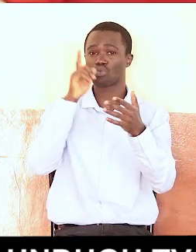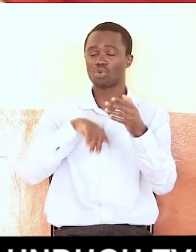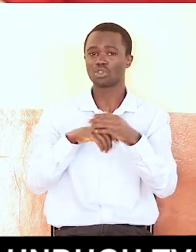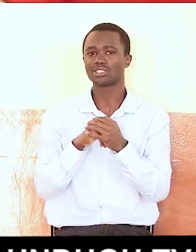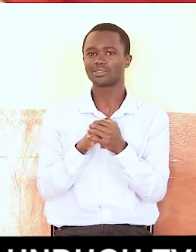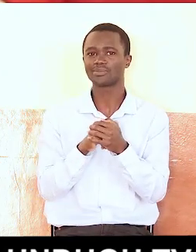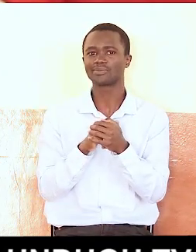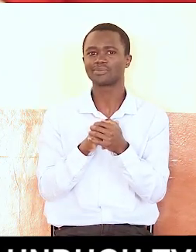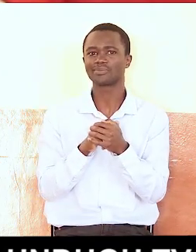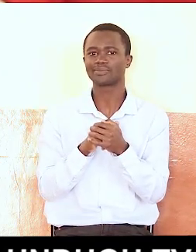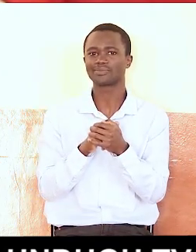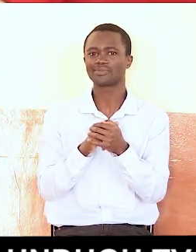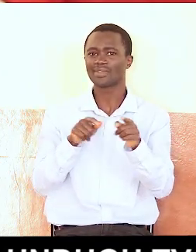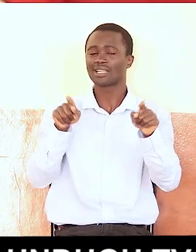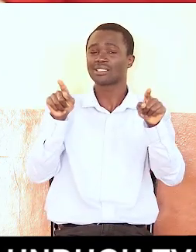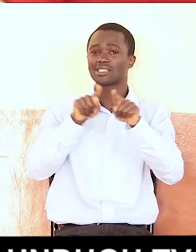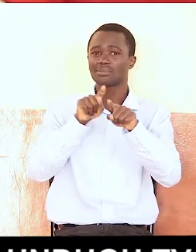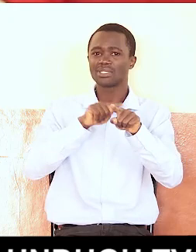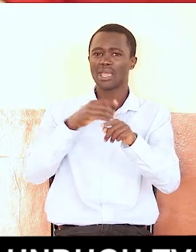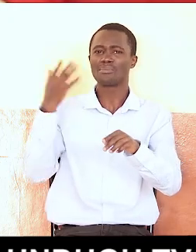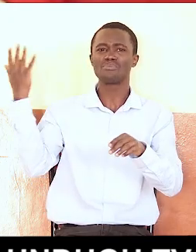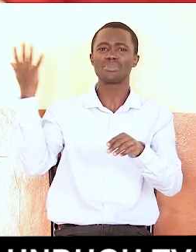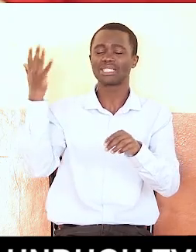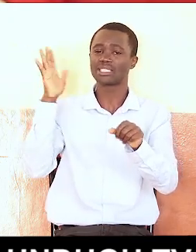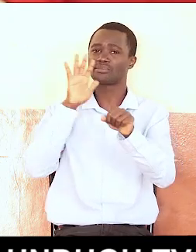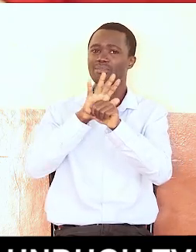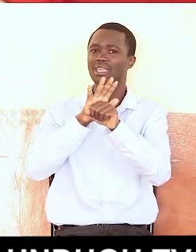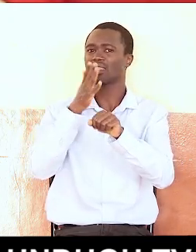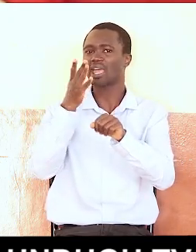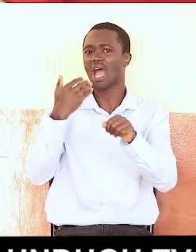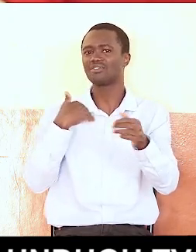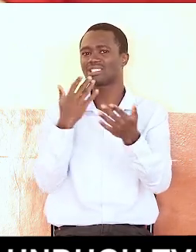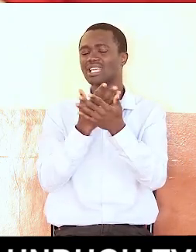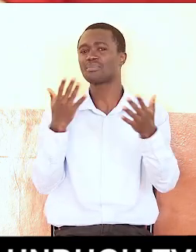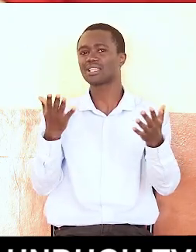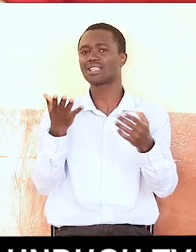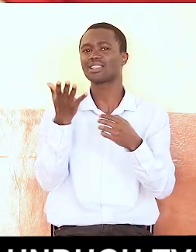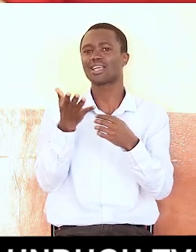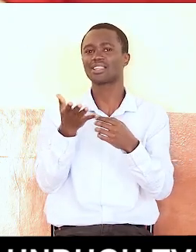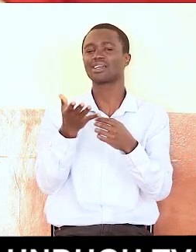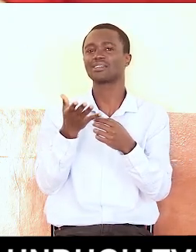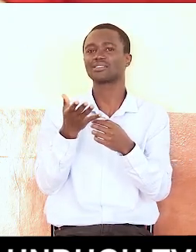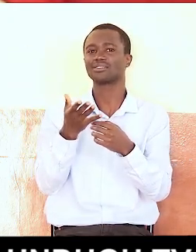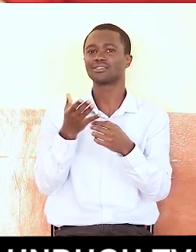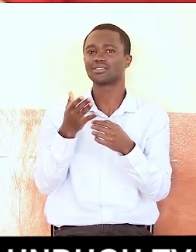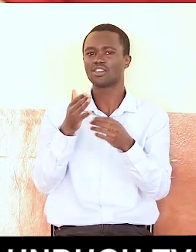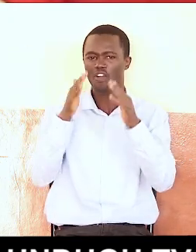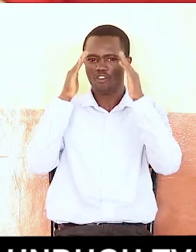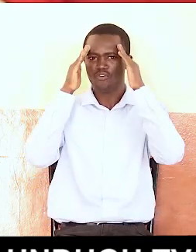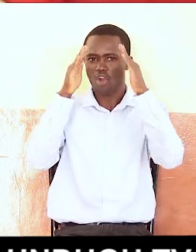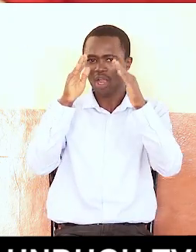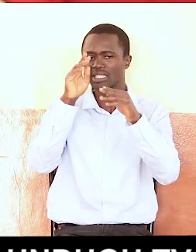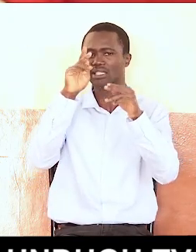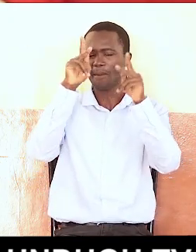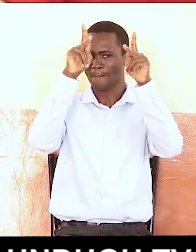ni kwamba hata mahubiri yakiwa mengi, kuna jambo moja ambalo linalenga individual, wewe binafsi,